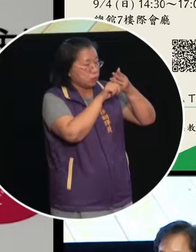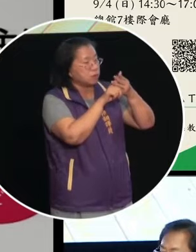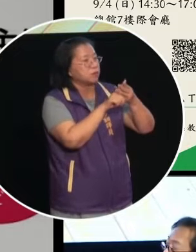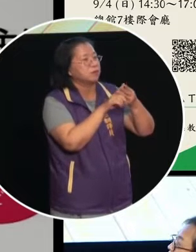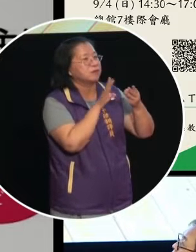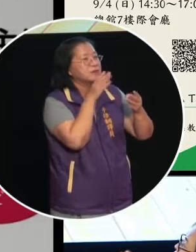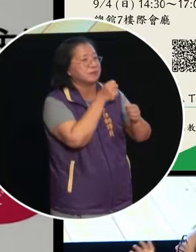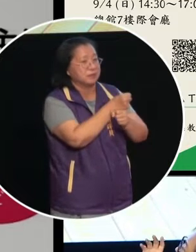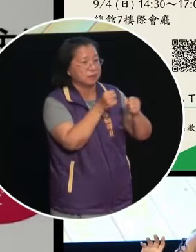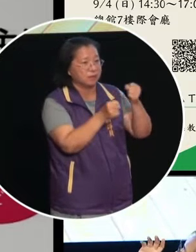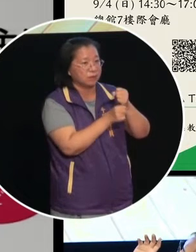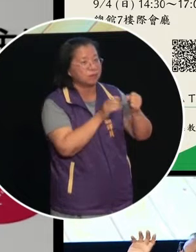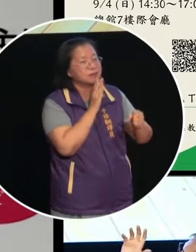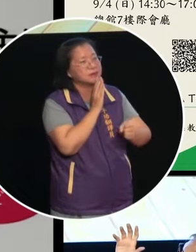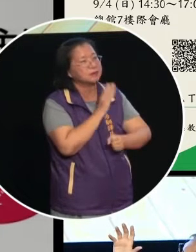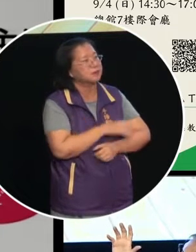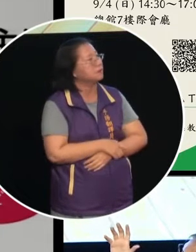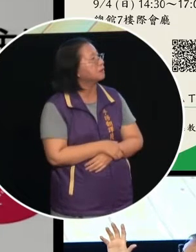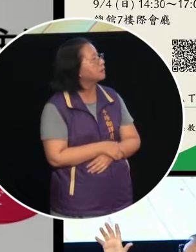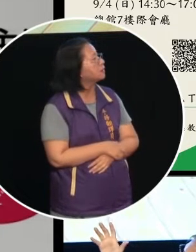以